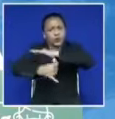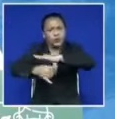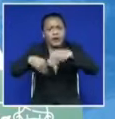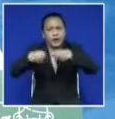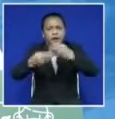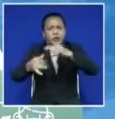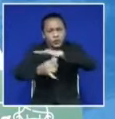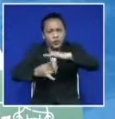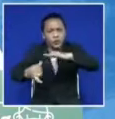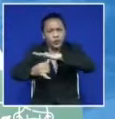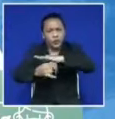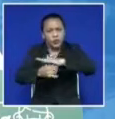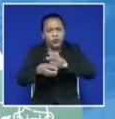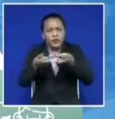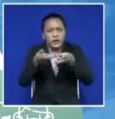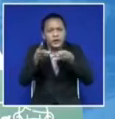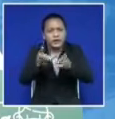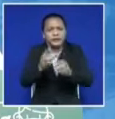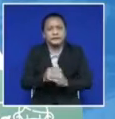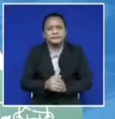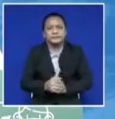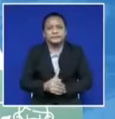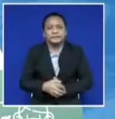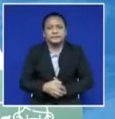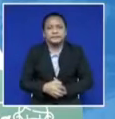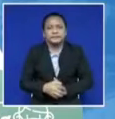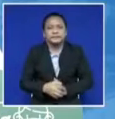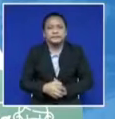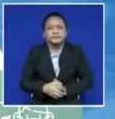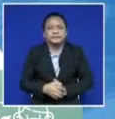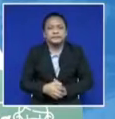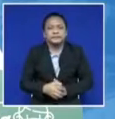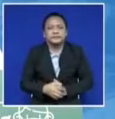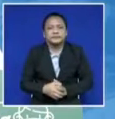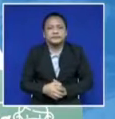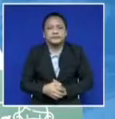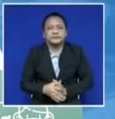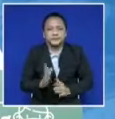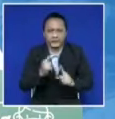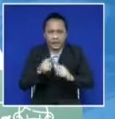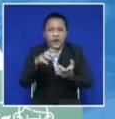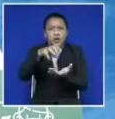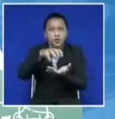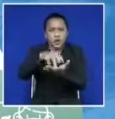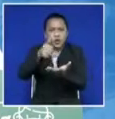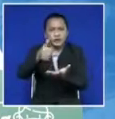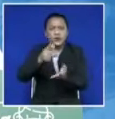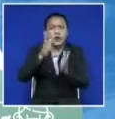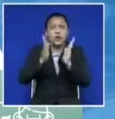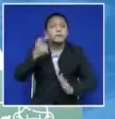ที่จะแอคทีฟเคสไฟดิ้งเข้าไปนะครับก็โชคดีอยู่นิดนึงว่าคนพม่าเหล่